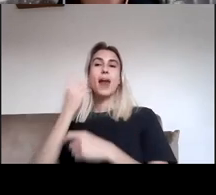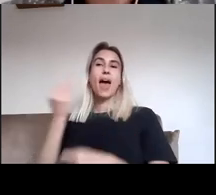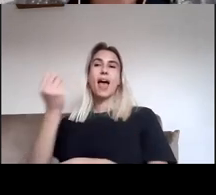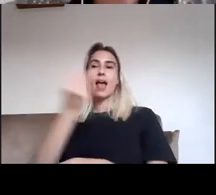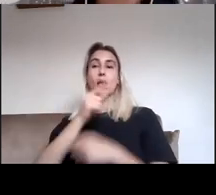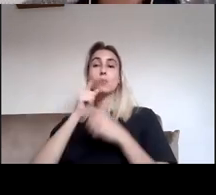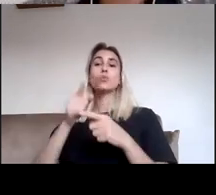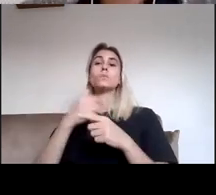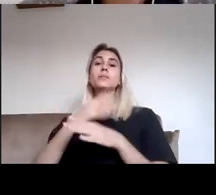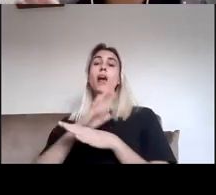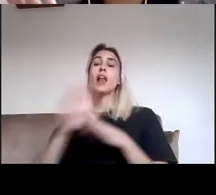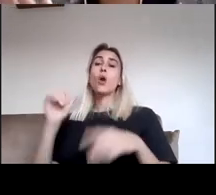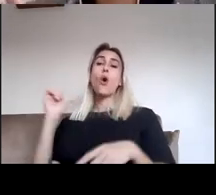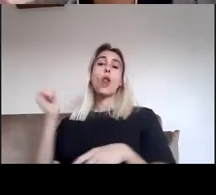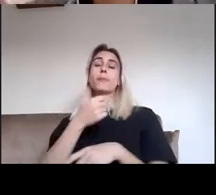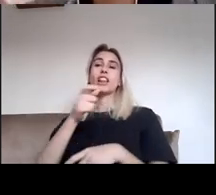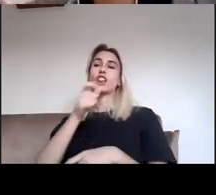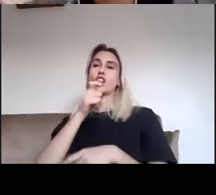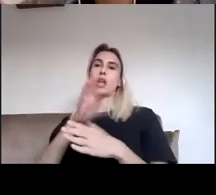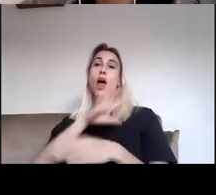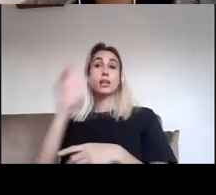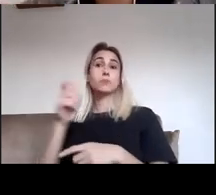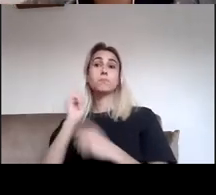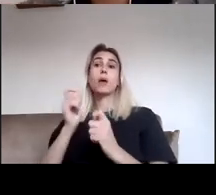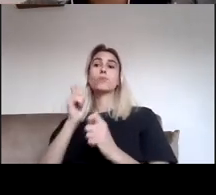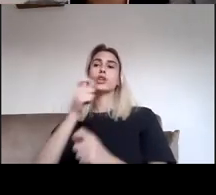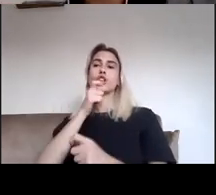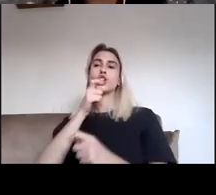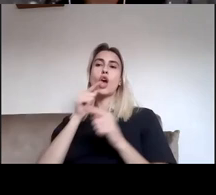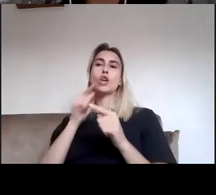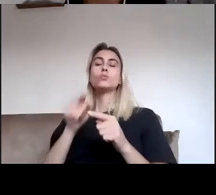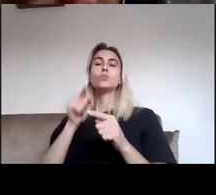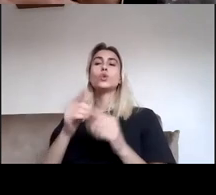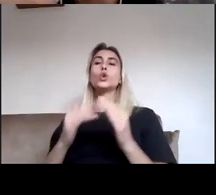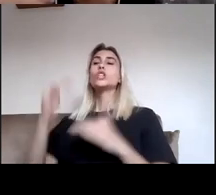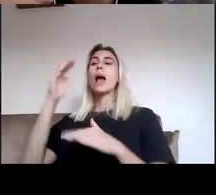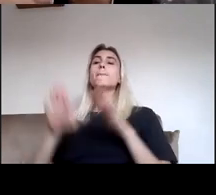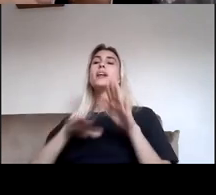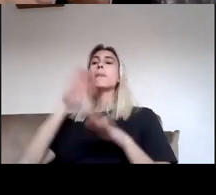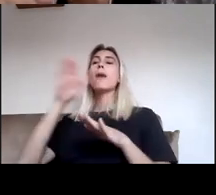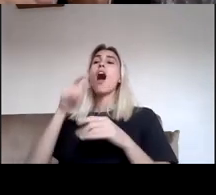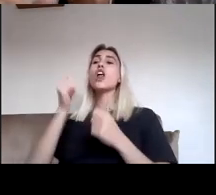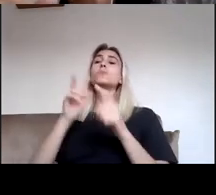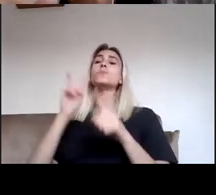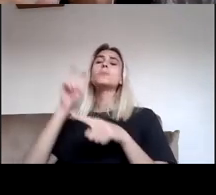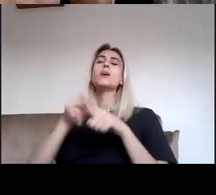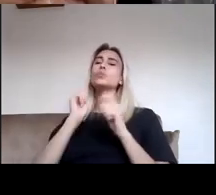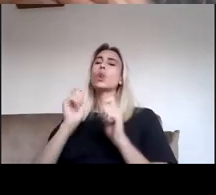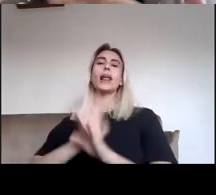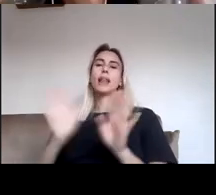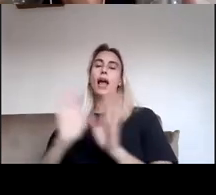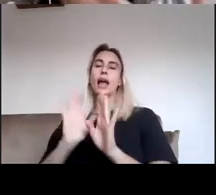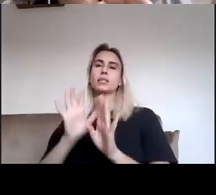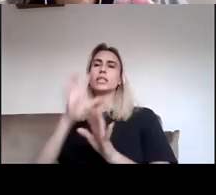bizim artık zaruri ihtiyaçlarımız, hepimizin zaruri ihtiyacı. Yani bugün yüksek basamaklı bir araca binmek zorunda değiliz.